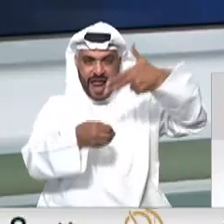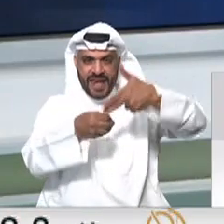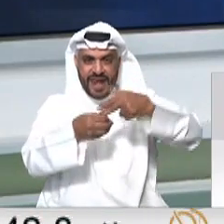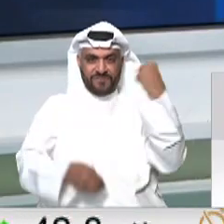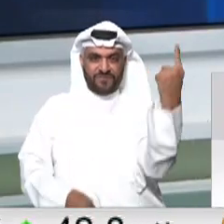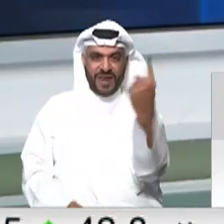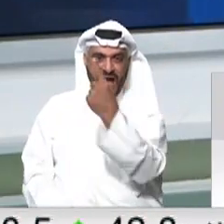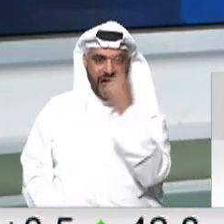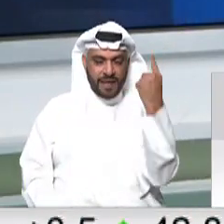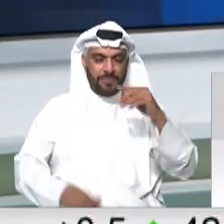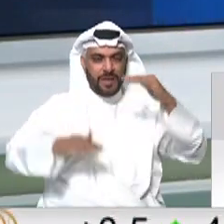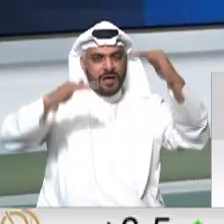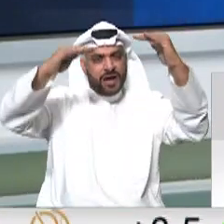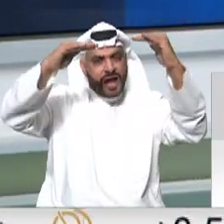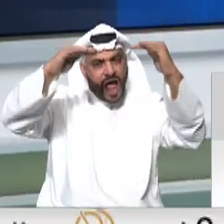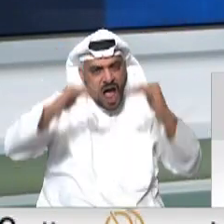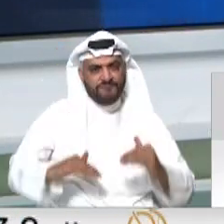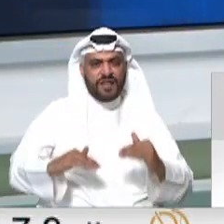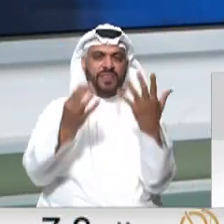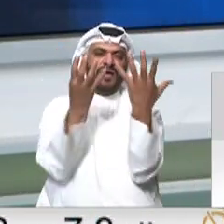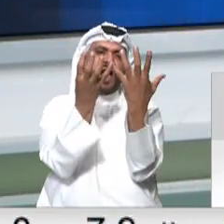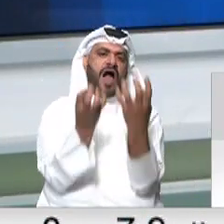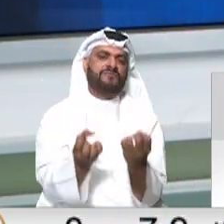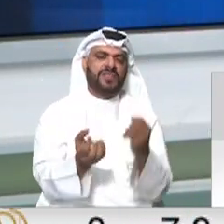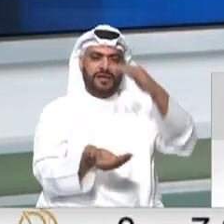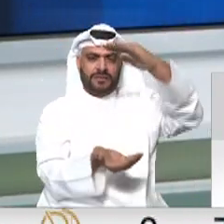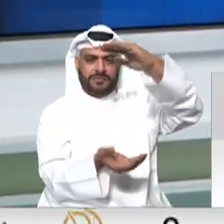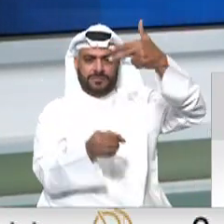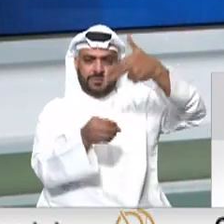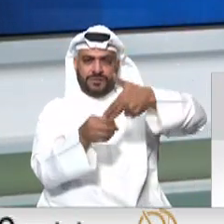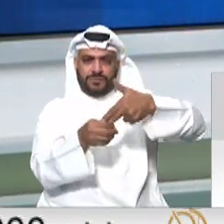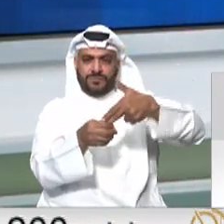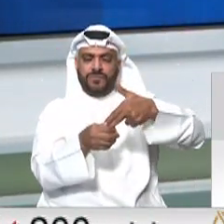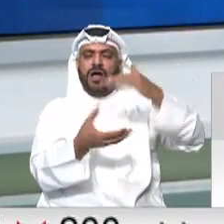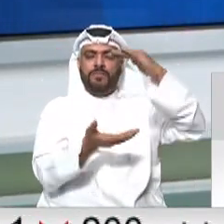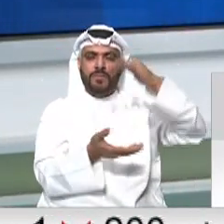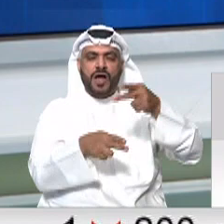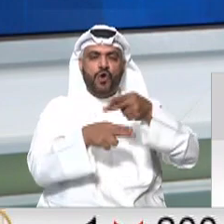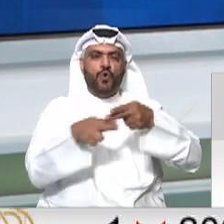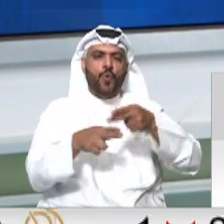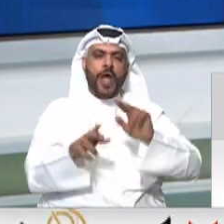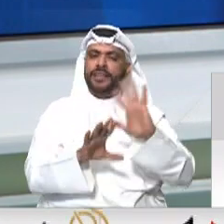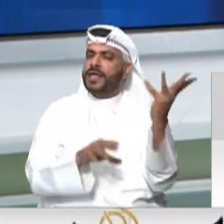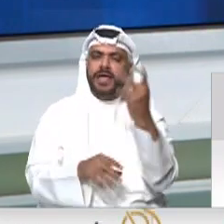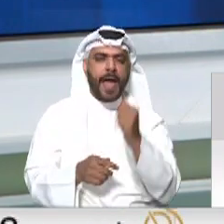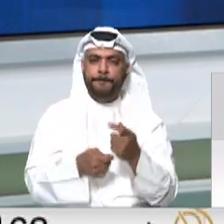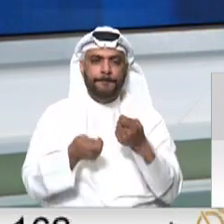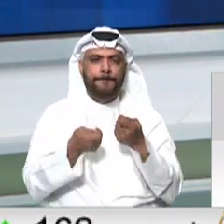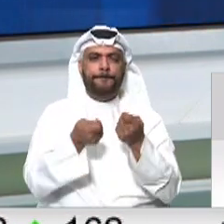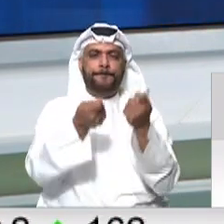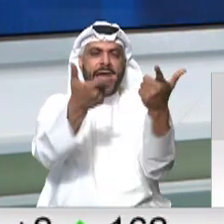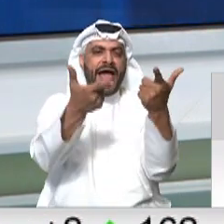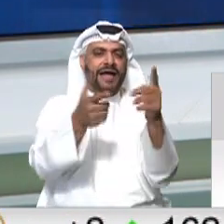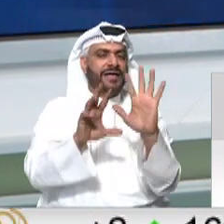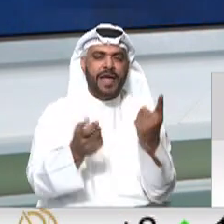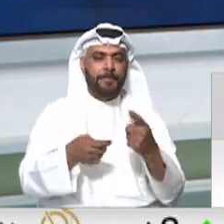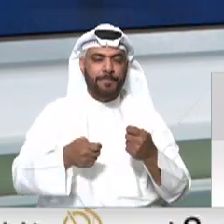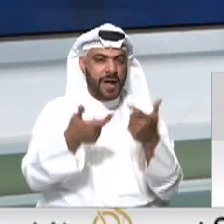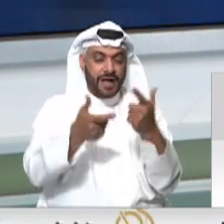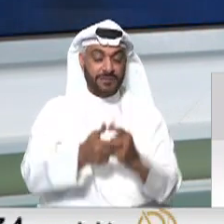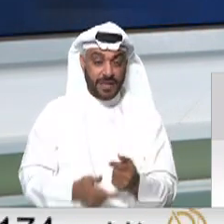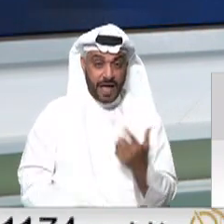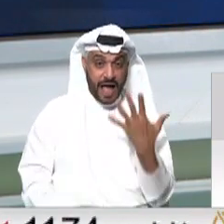وانخفض سعر برميل النفط الكويتي بمقدار دولار واربعه واربعين سنتا ليستقر بذلك عند مستوى